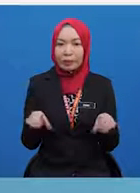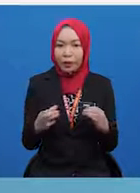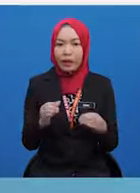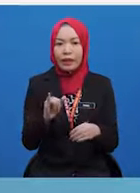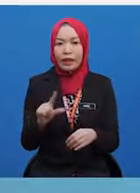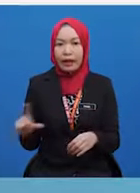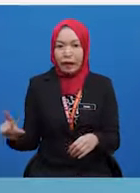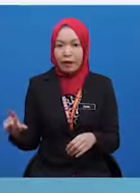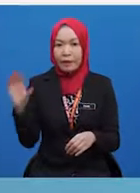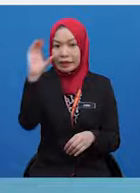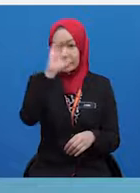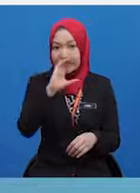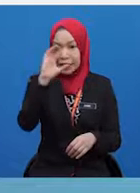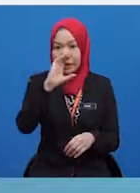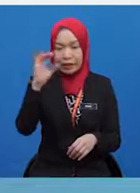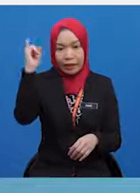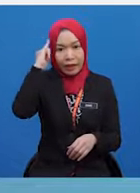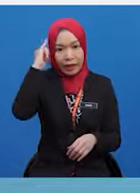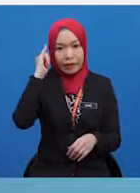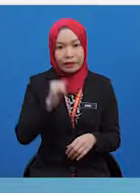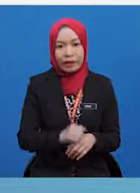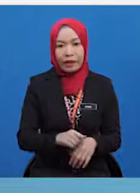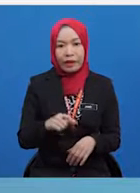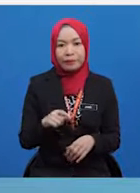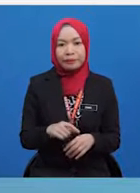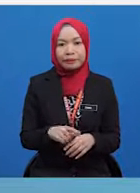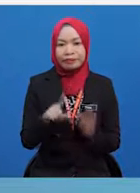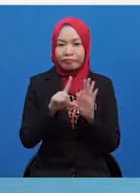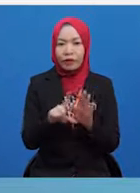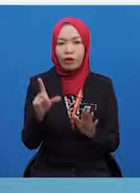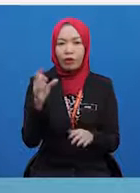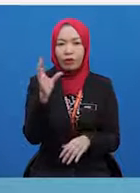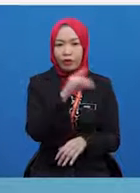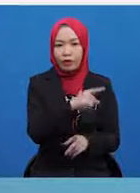ialah mencari idea logo dari pelbagai sumber.